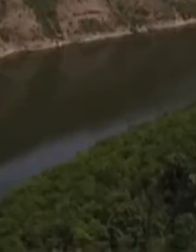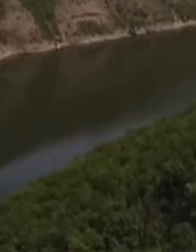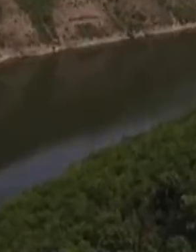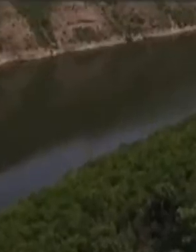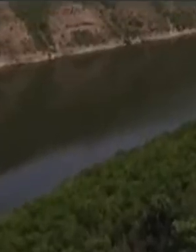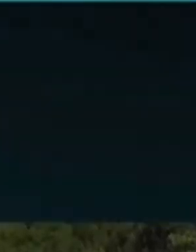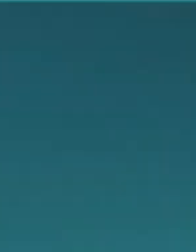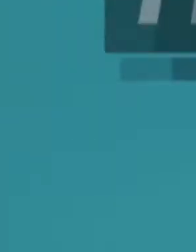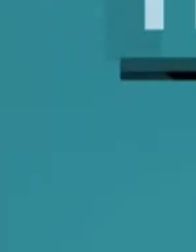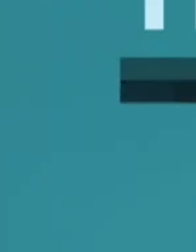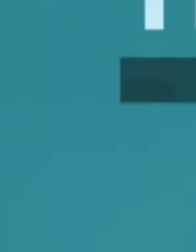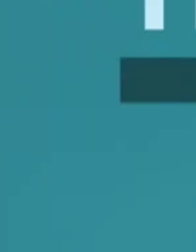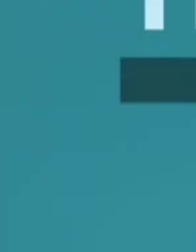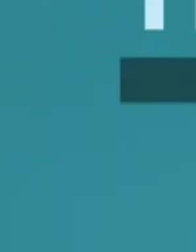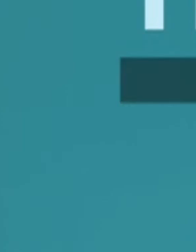Музика